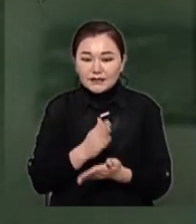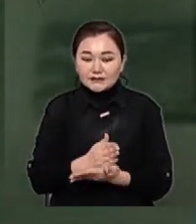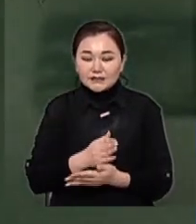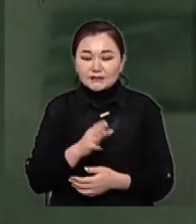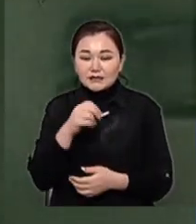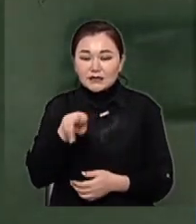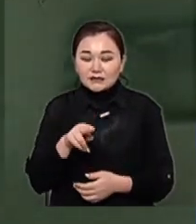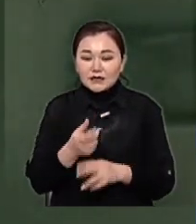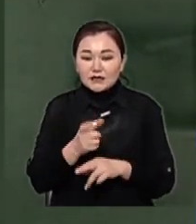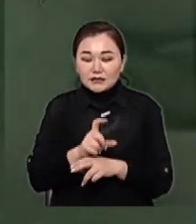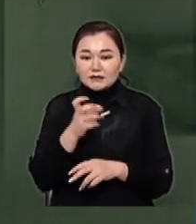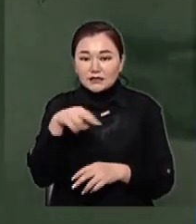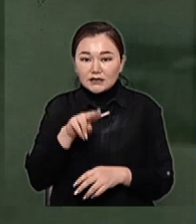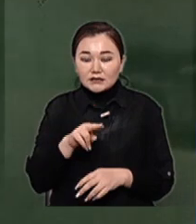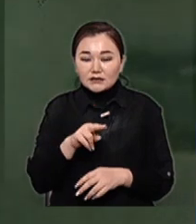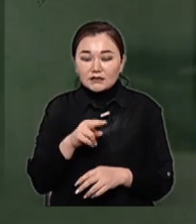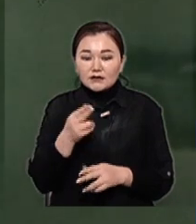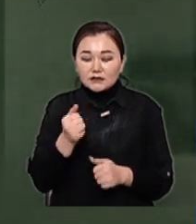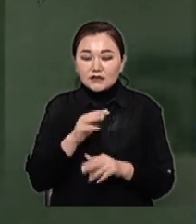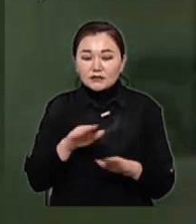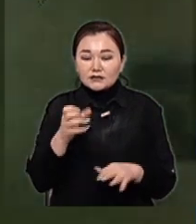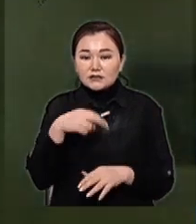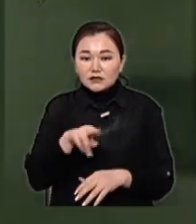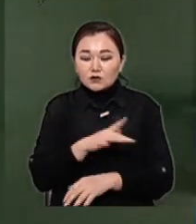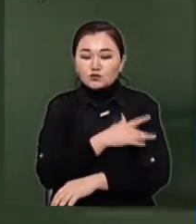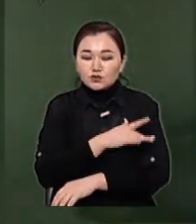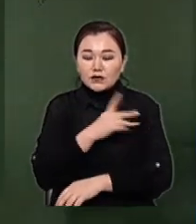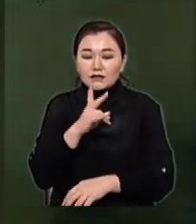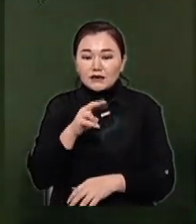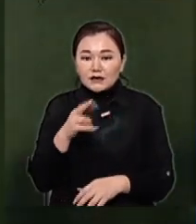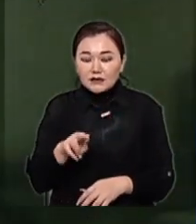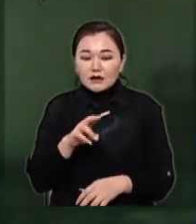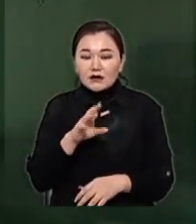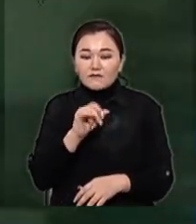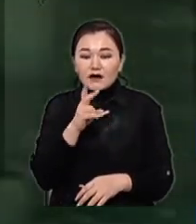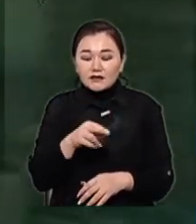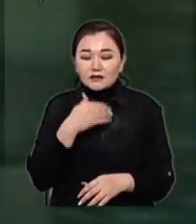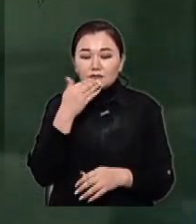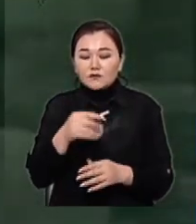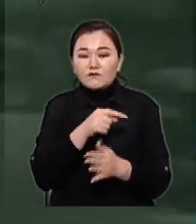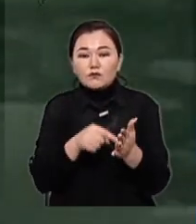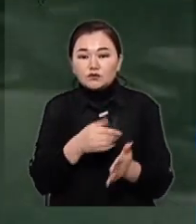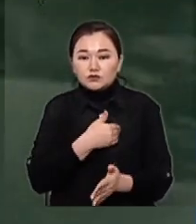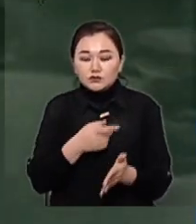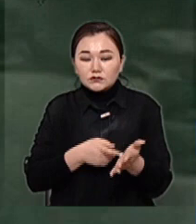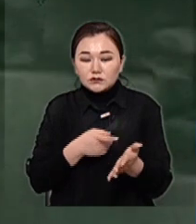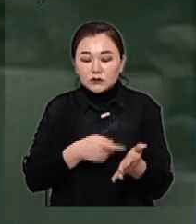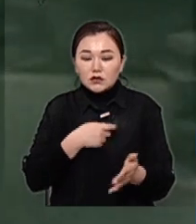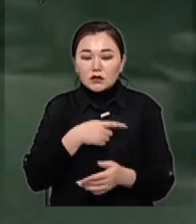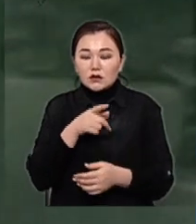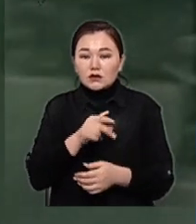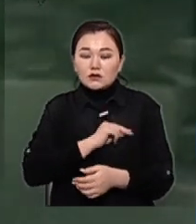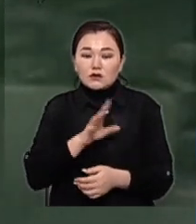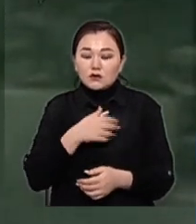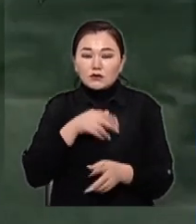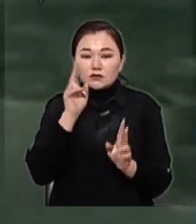Ну это же садик? Это не детсад, здесь услуги няни. Ну, по поводу Ванечки Евтеева. Ну, здесь эта няня не работает, я не